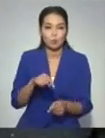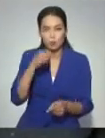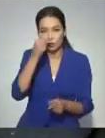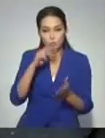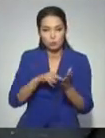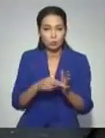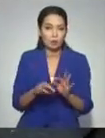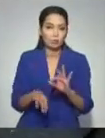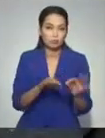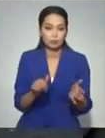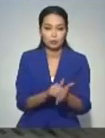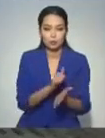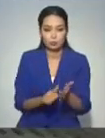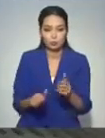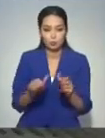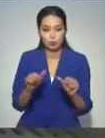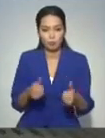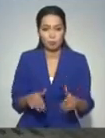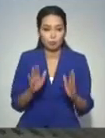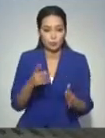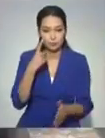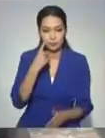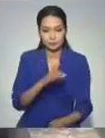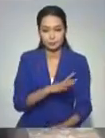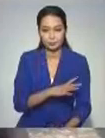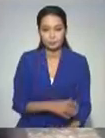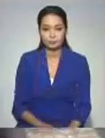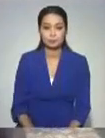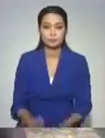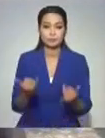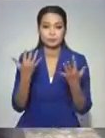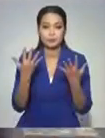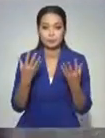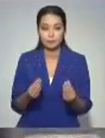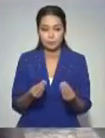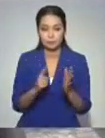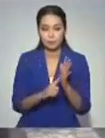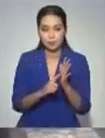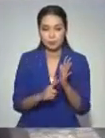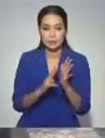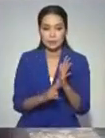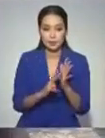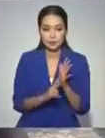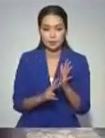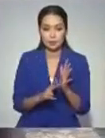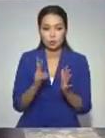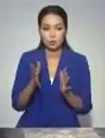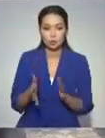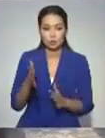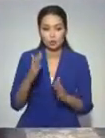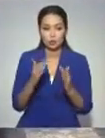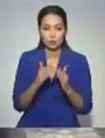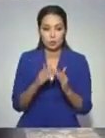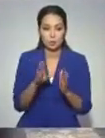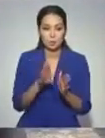биожобалық сметалық құжаттама әзірленетінін жеткізді. Қазіргі таңда 70-80 көп қабатты үй